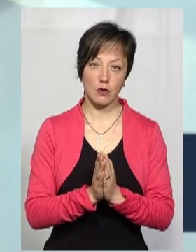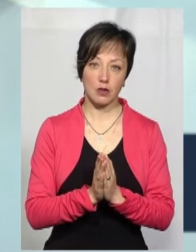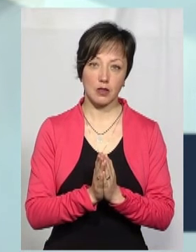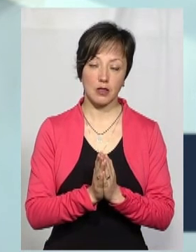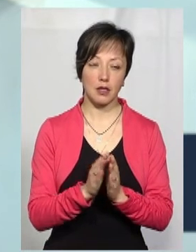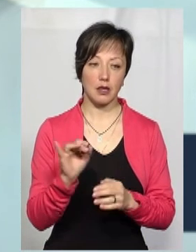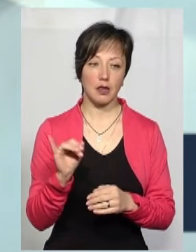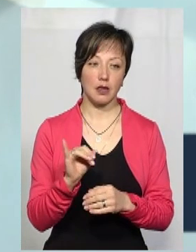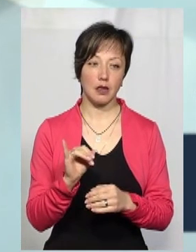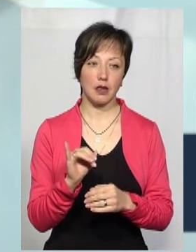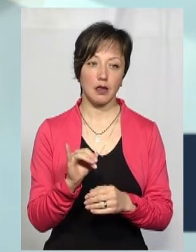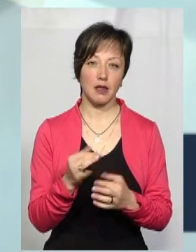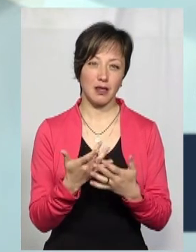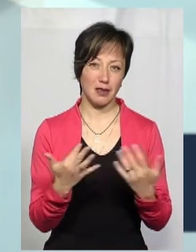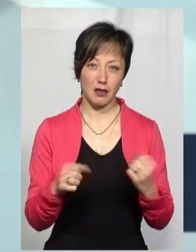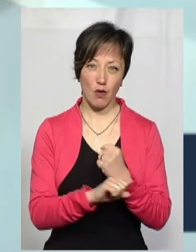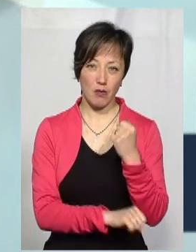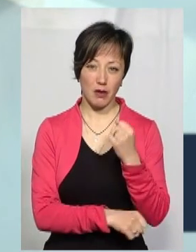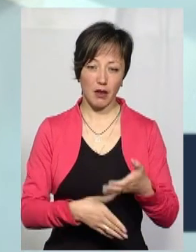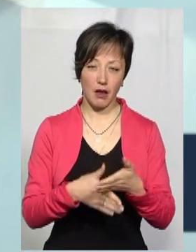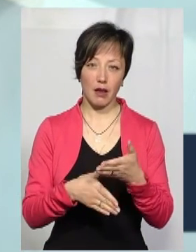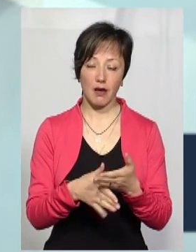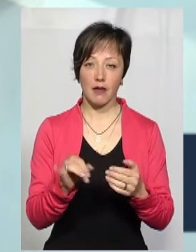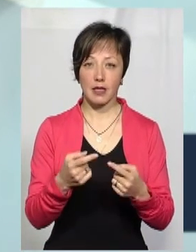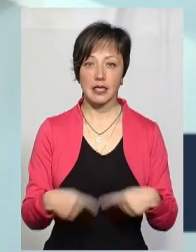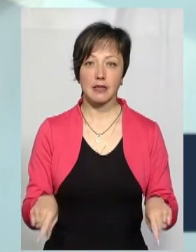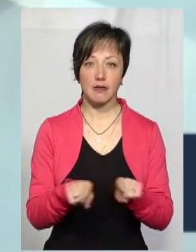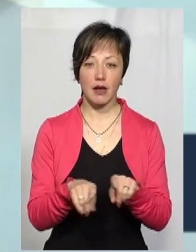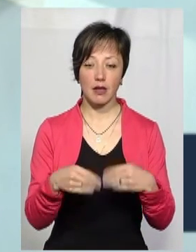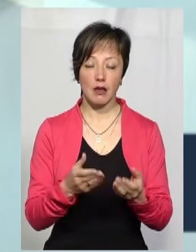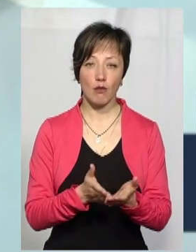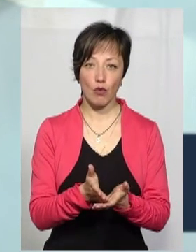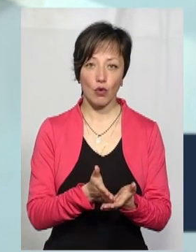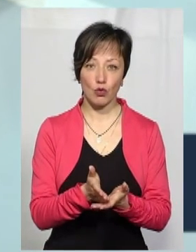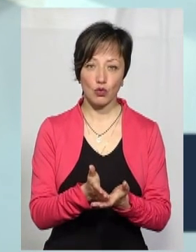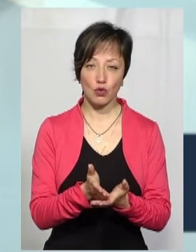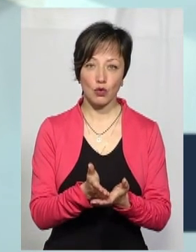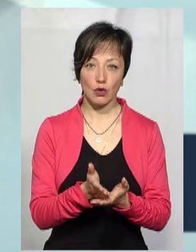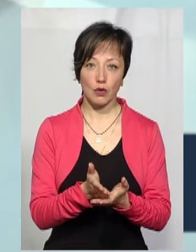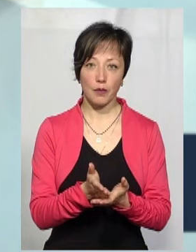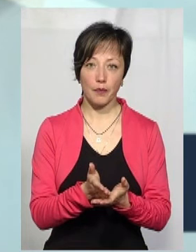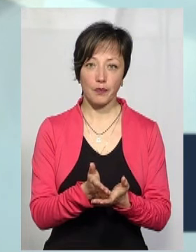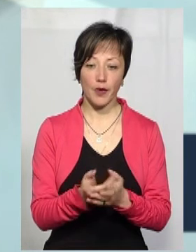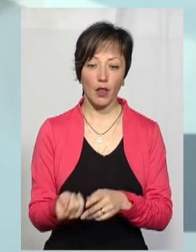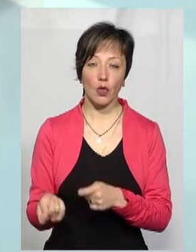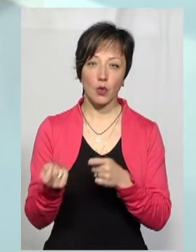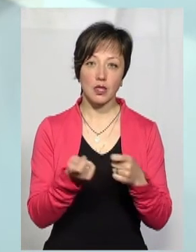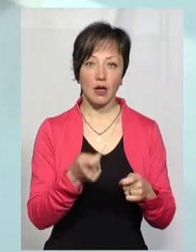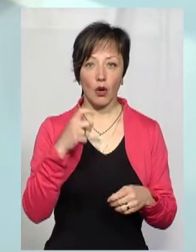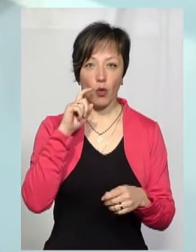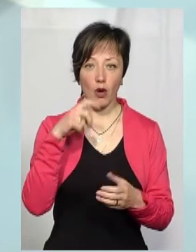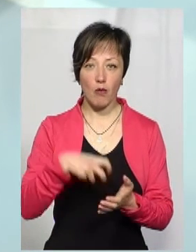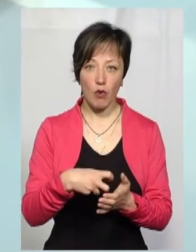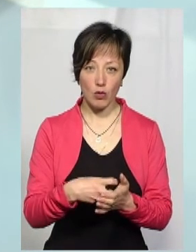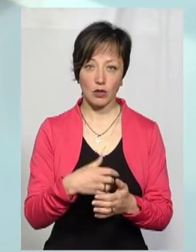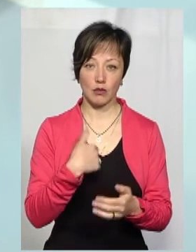ну, підсобних робітників, ну і сфери надання послуг, скажімо так, з доставки. Укрпошта